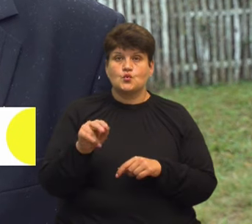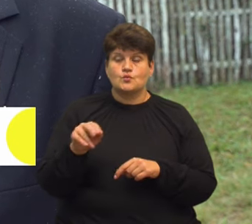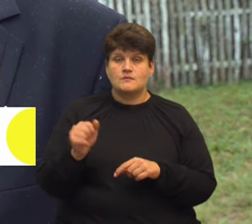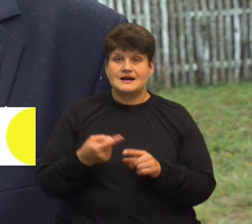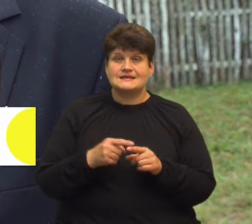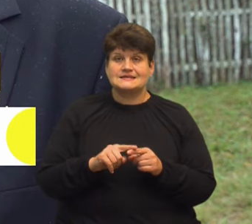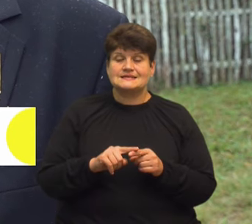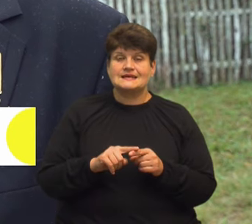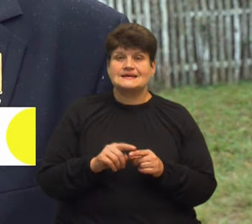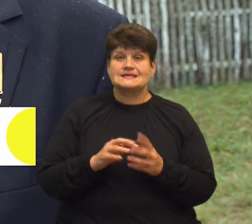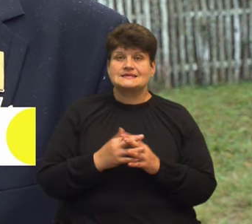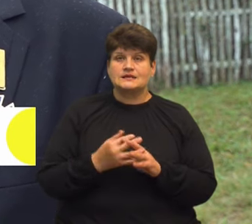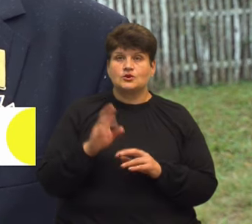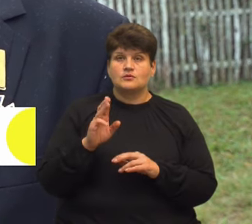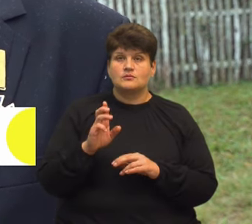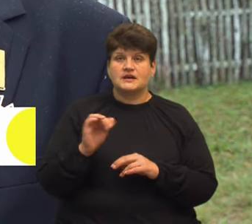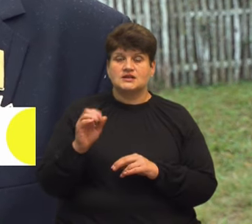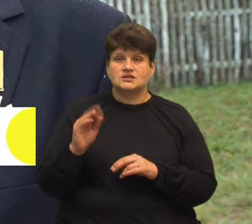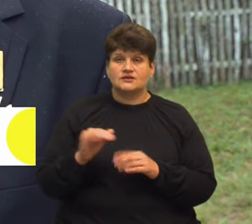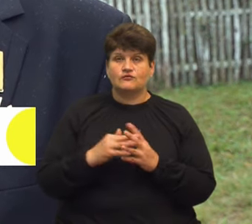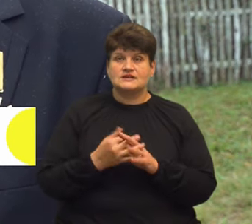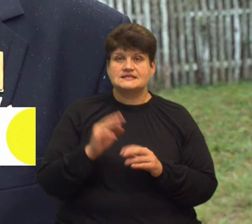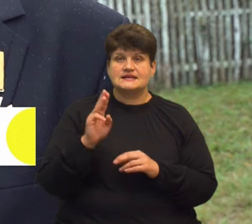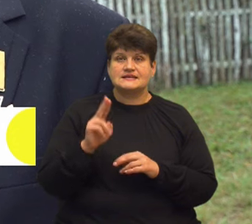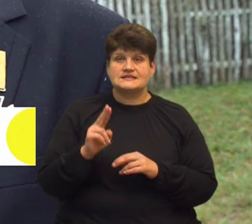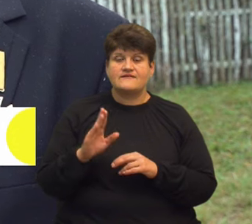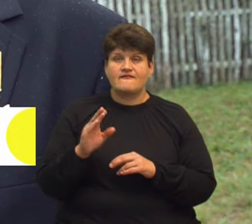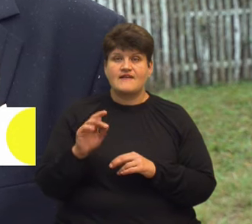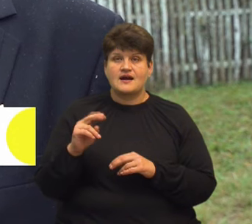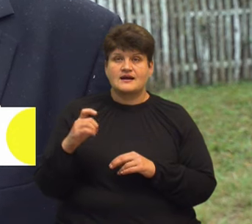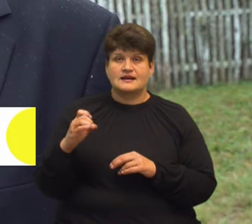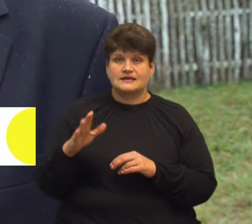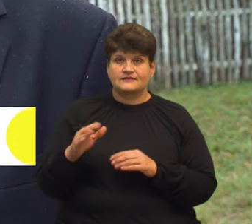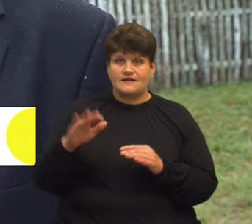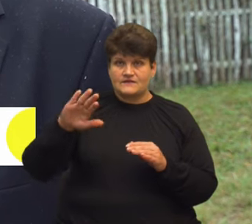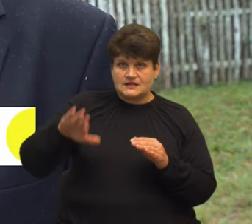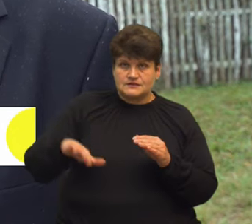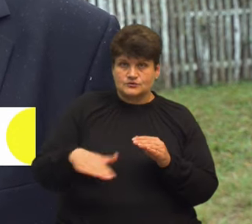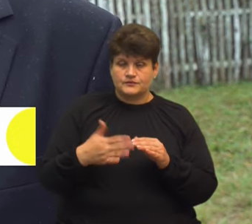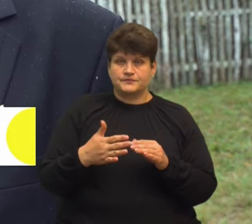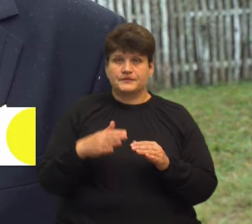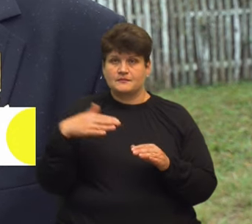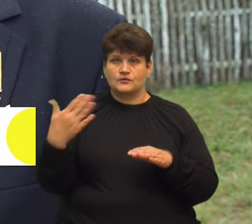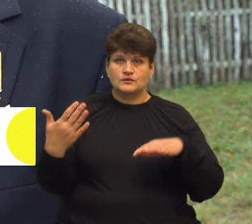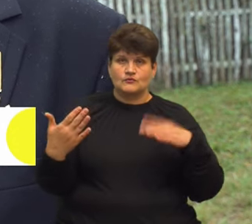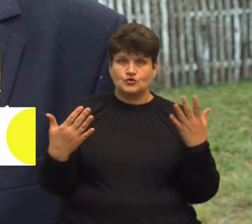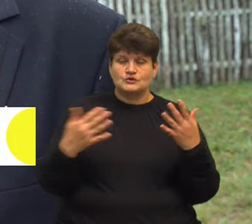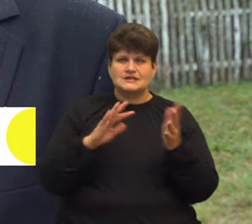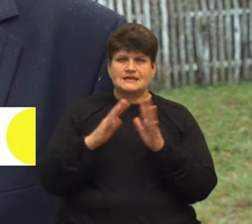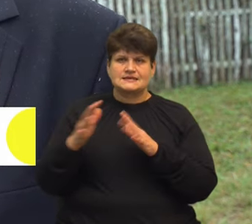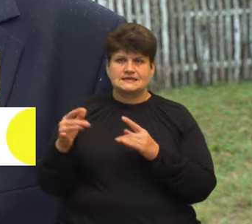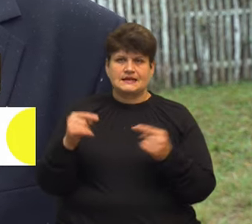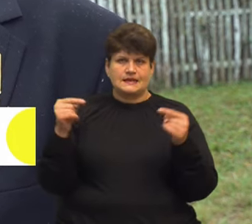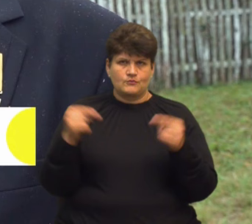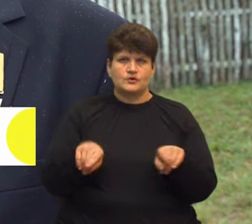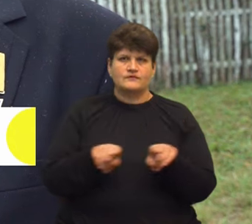Бишки, вулиця Цвяхів. Вона знаходиться в низовині, праворуч, ліворуч ліси і напротив також